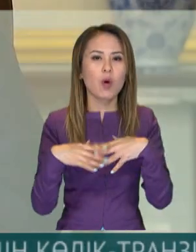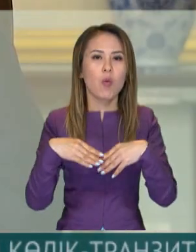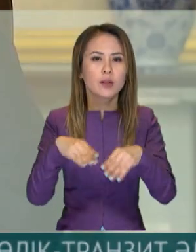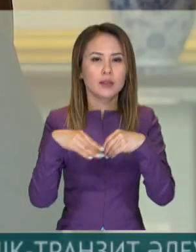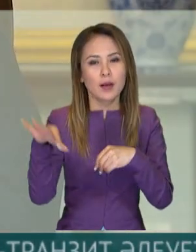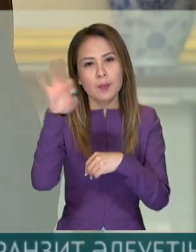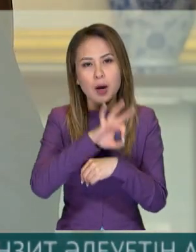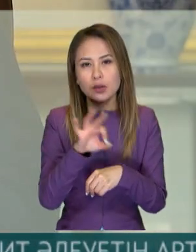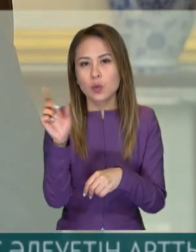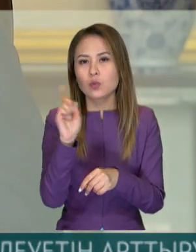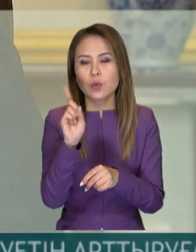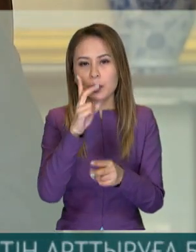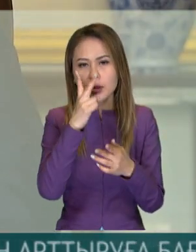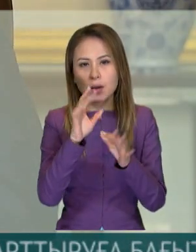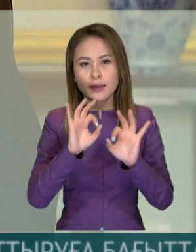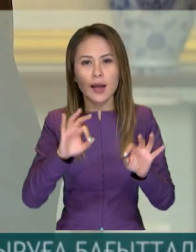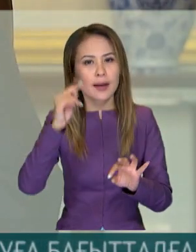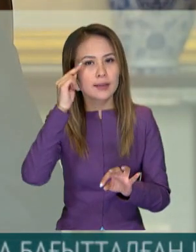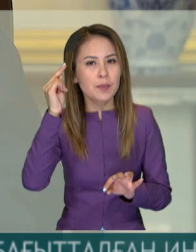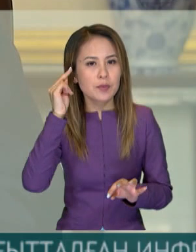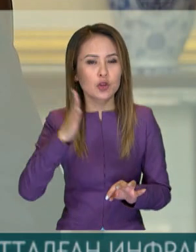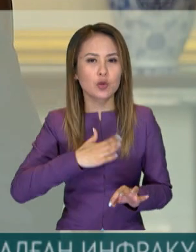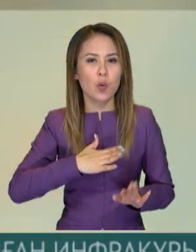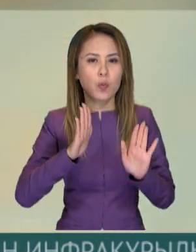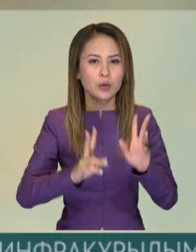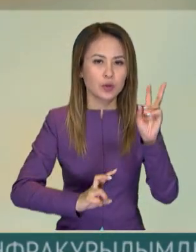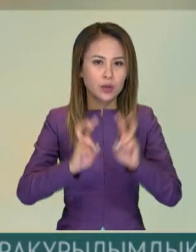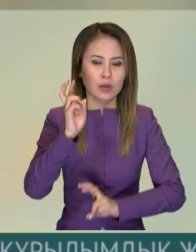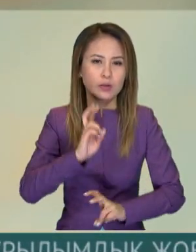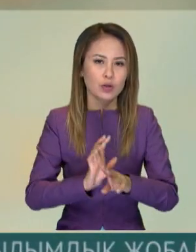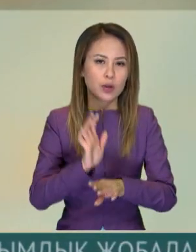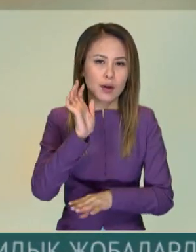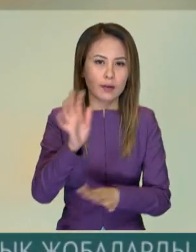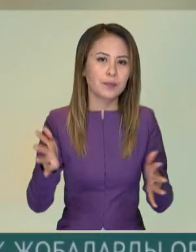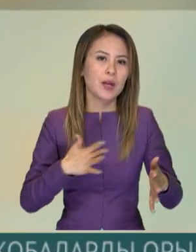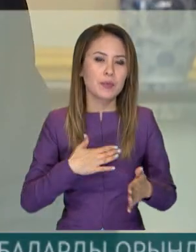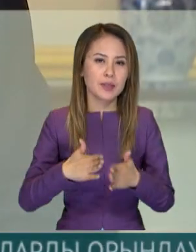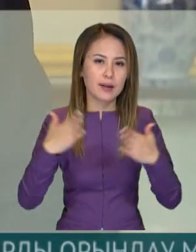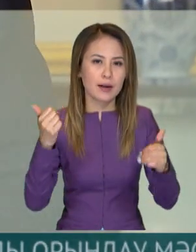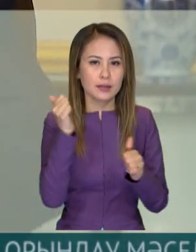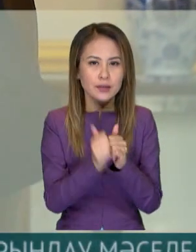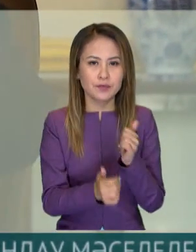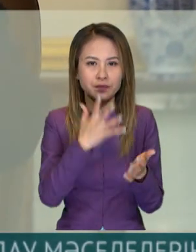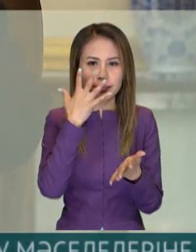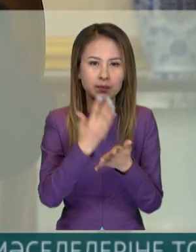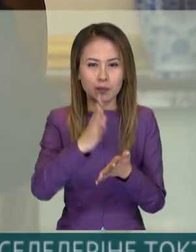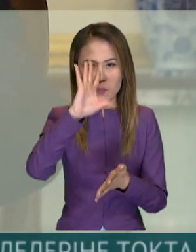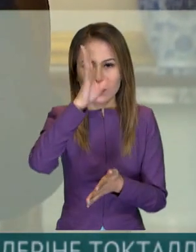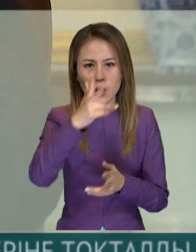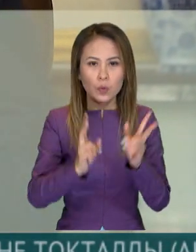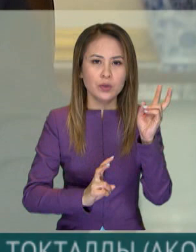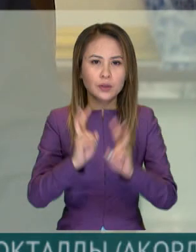саласындағы ықпалдастыққа да тоқталып өтті. Бұл ретте Қытай біз үшін өнім жөнелтетін үлкен нарық. Әрі біздің алдымызда 5